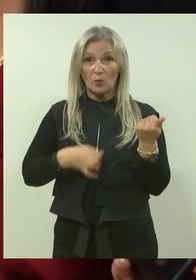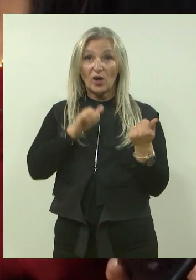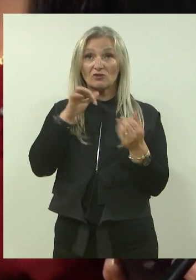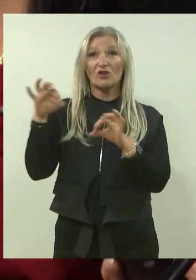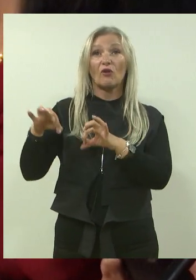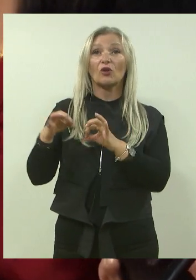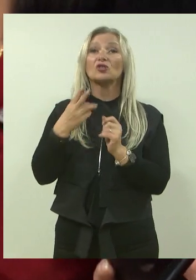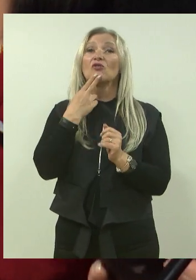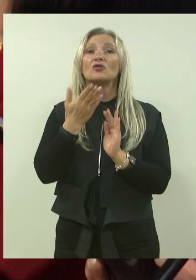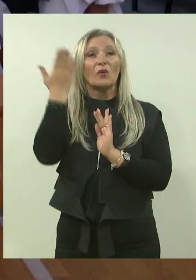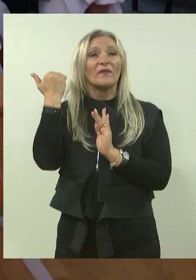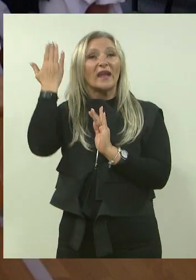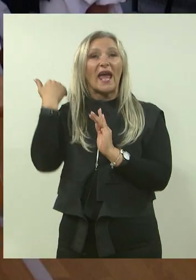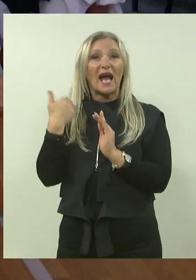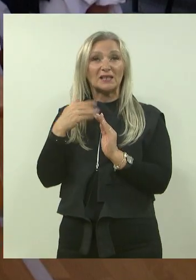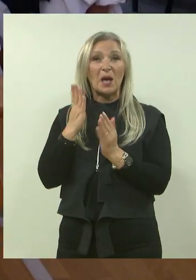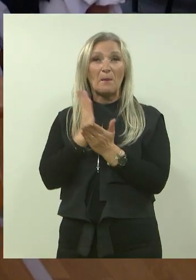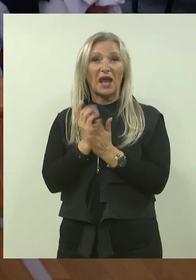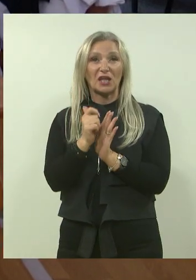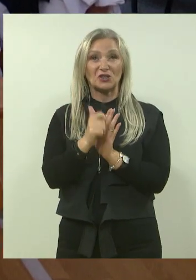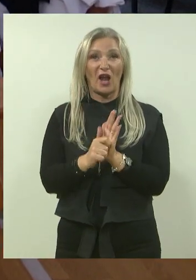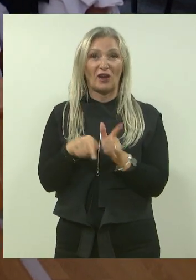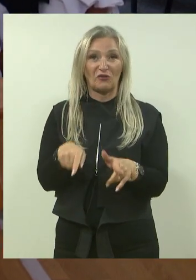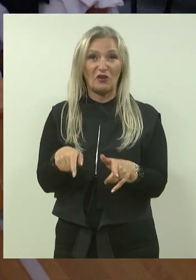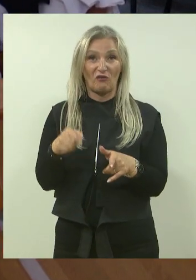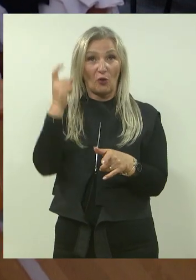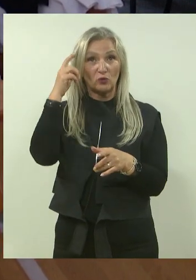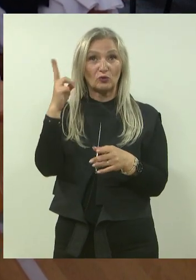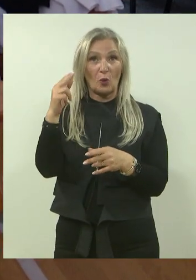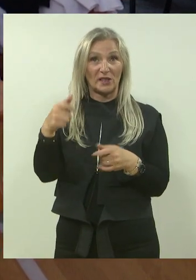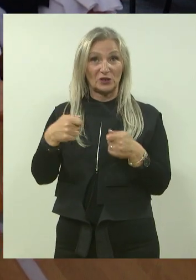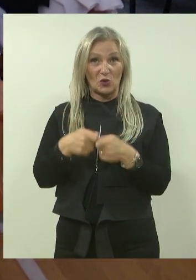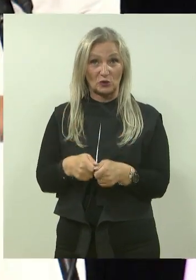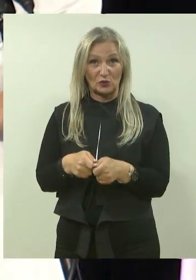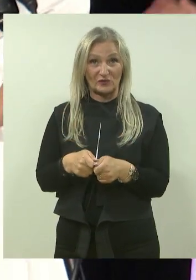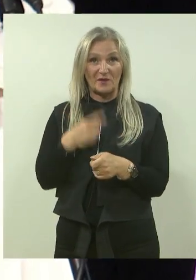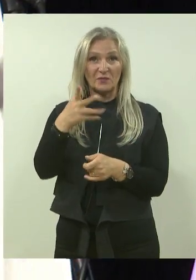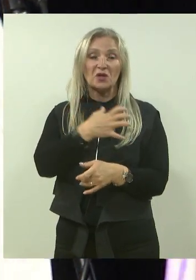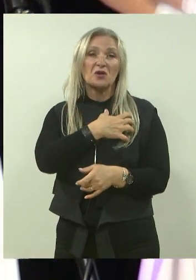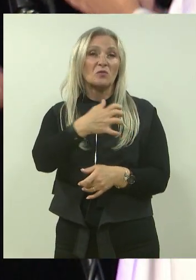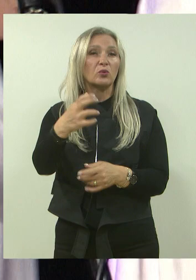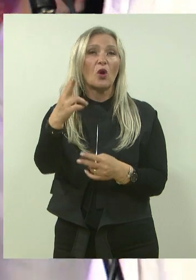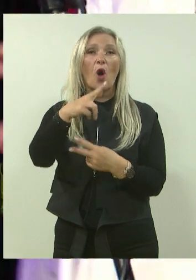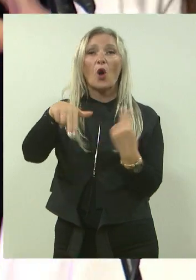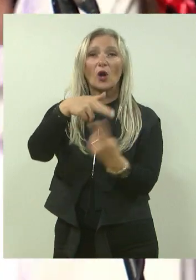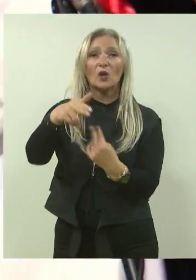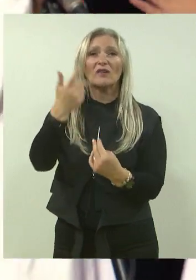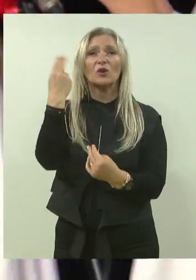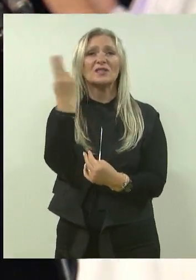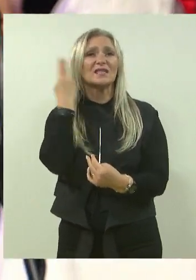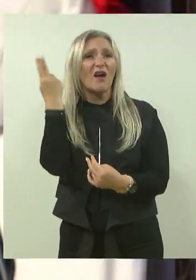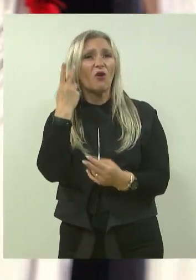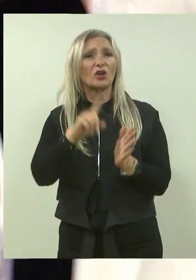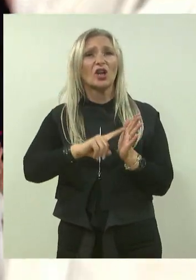nekad nastupali u našem kulturno-umjetničkom društvu Mak Trnovec. Ova bit će jedne preglešt koreografija, znači od Slavonije,